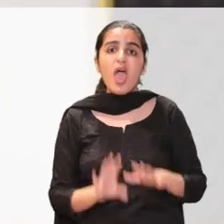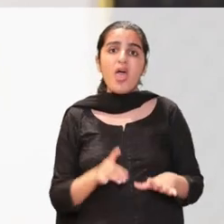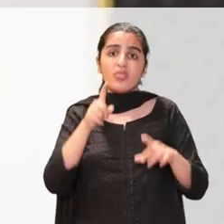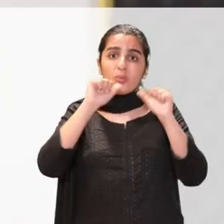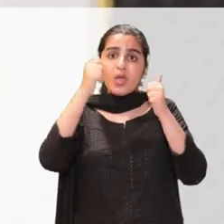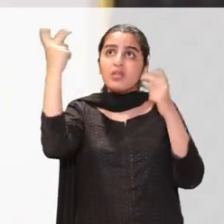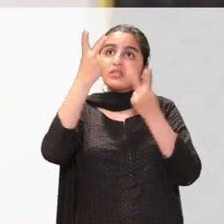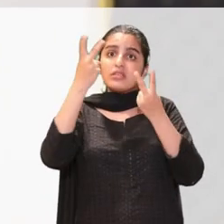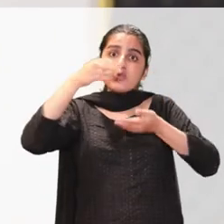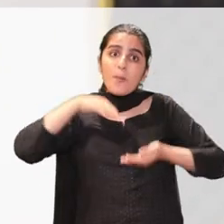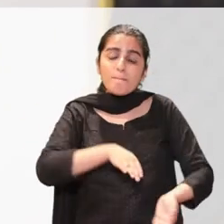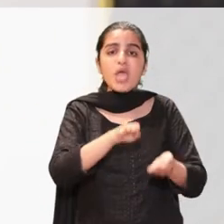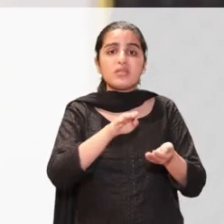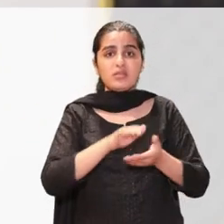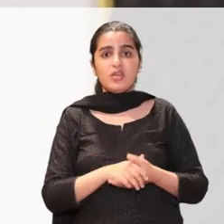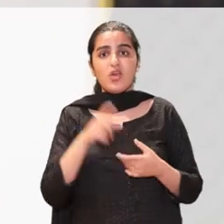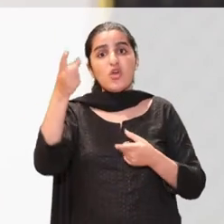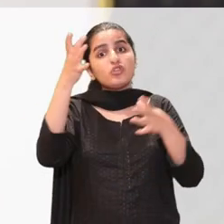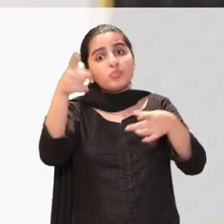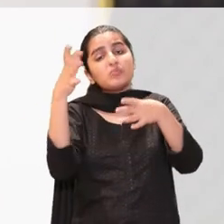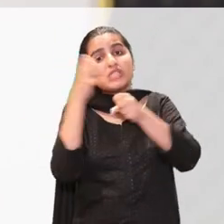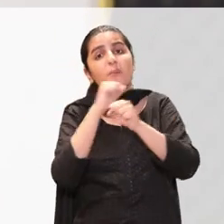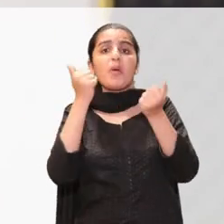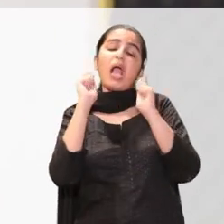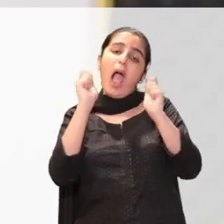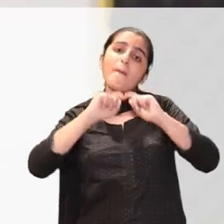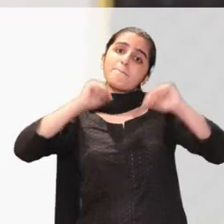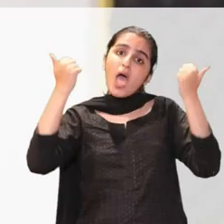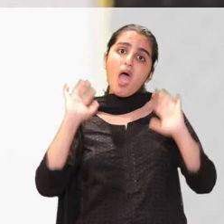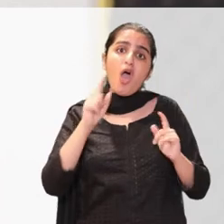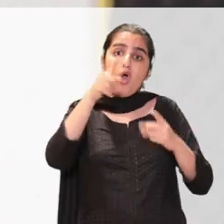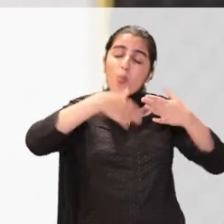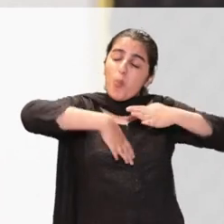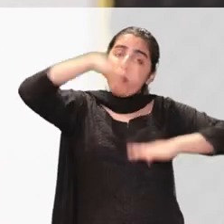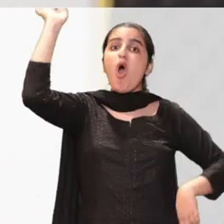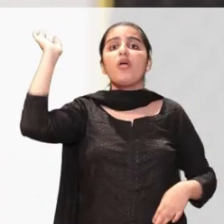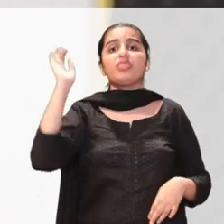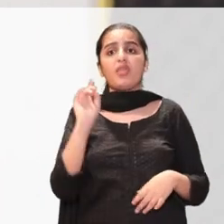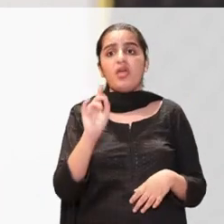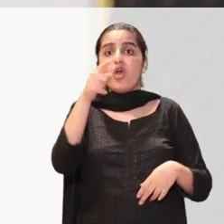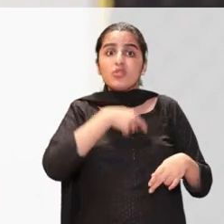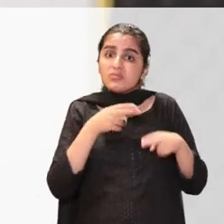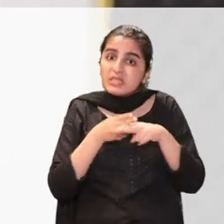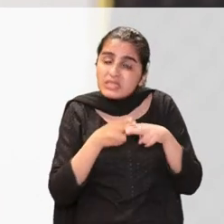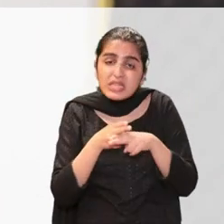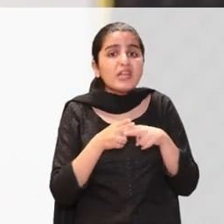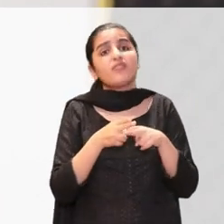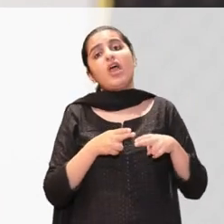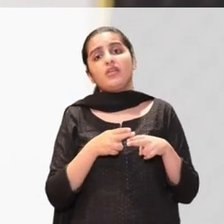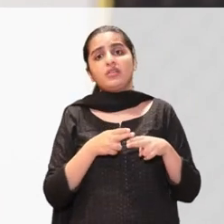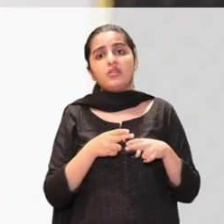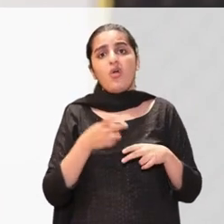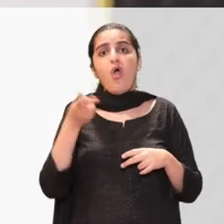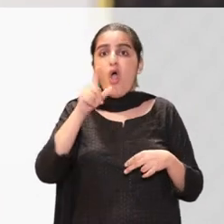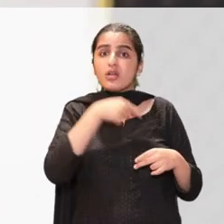बहुत बड़ी चीज हैं आप सैक्रिफाइस के लिए बनी और सैक्रिफाइस करने वाला कोई छोटी चीज नहीं होते ललन उसके लिए होती है तो प्लीज अपने